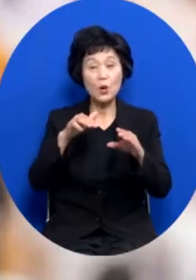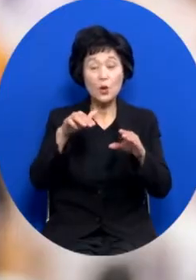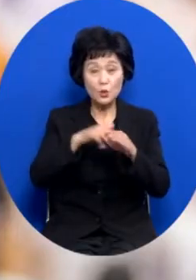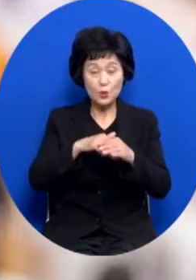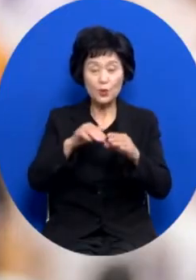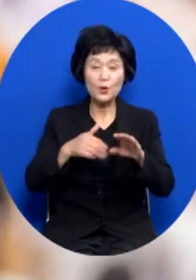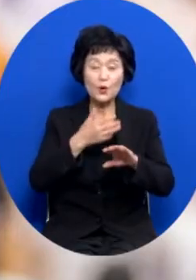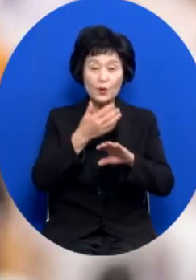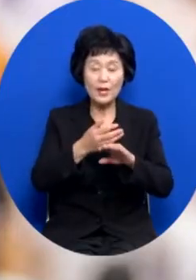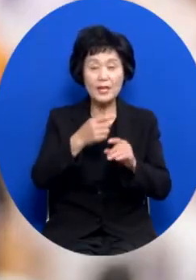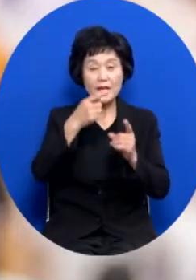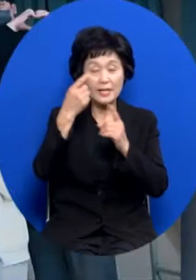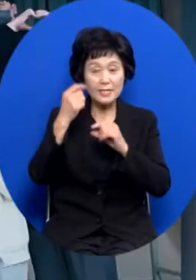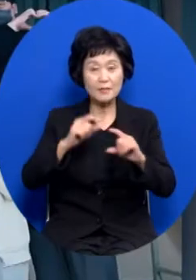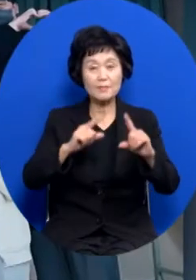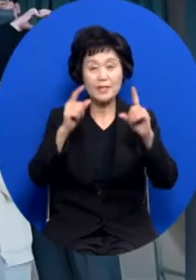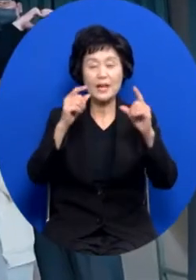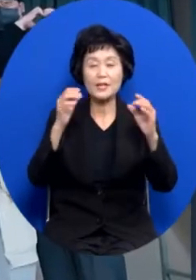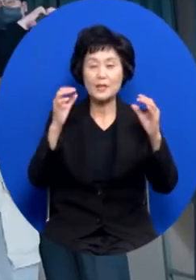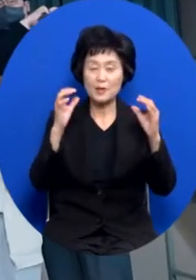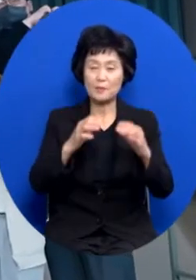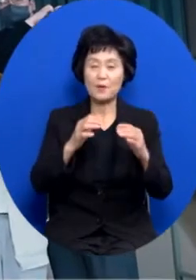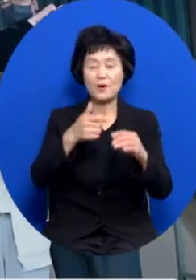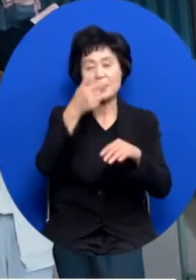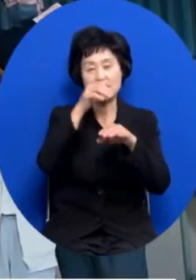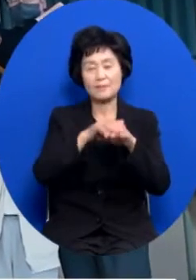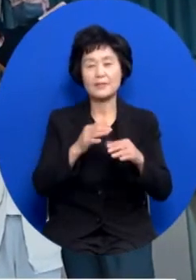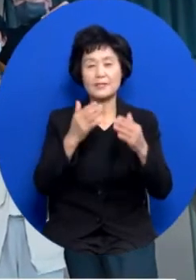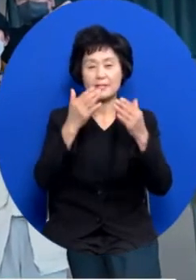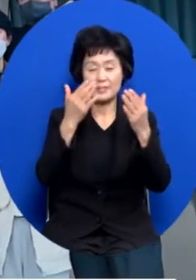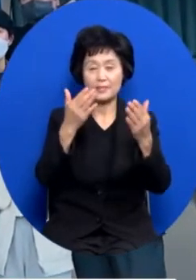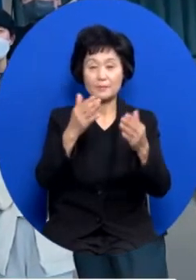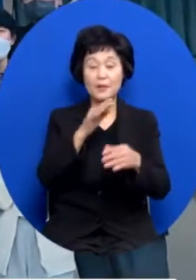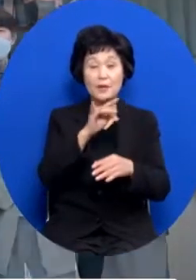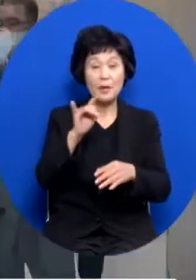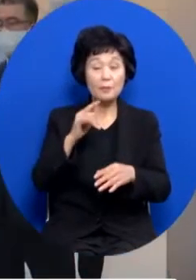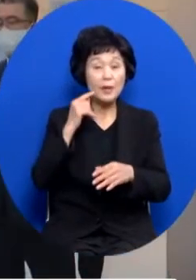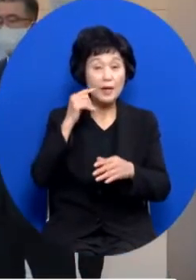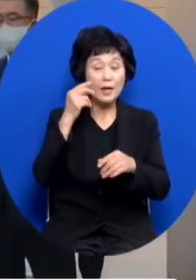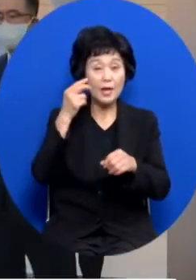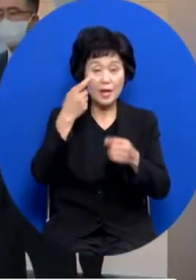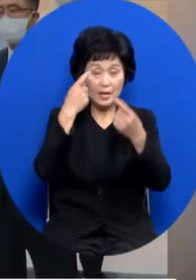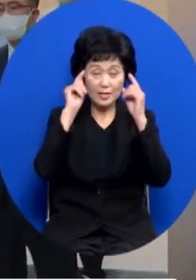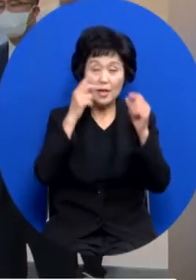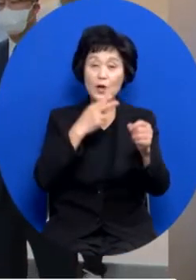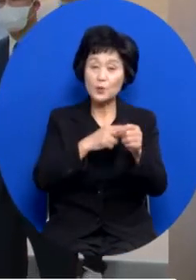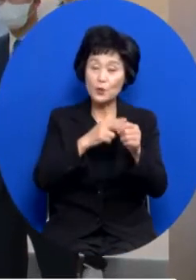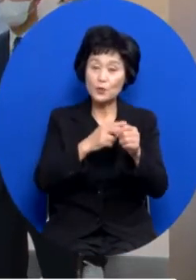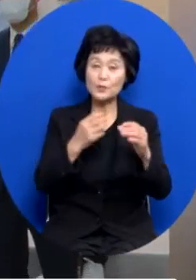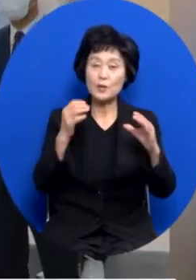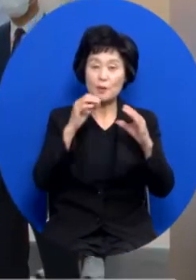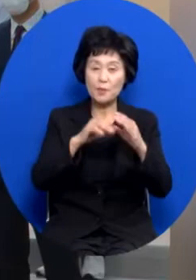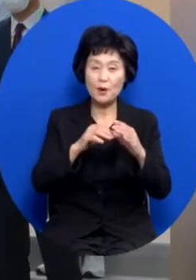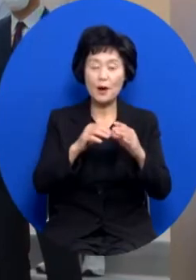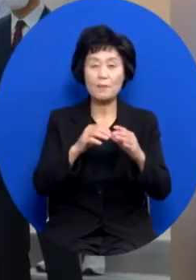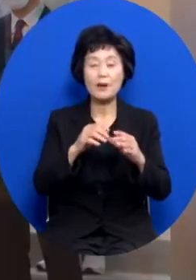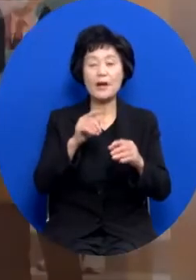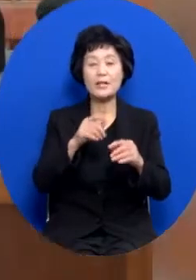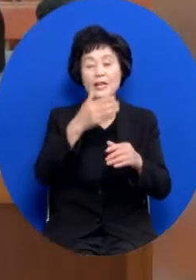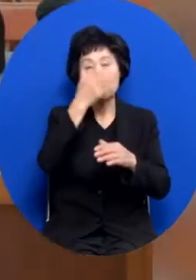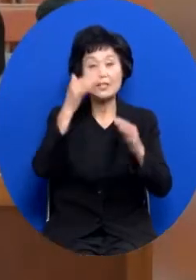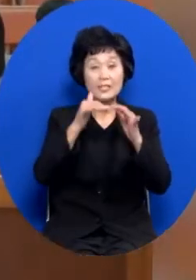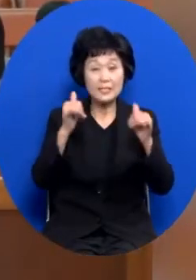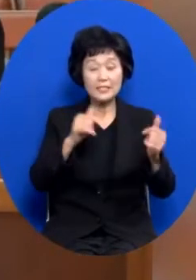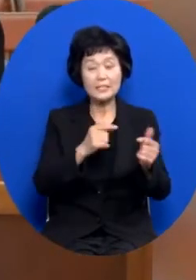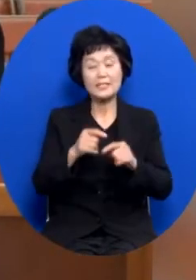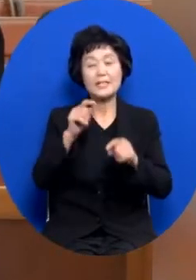기념주일을 맞아 모임을 진행했습니다. 고신대학교 배정훈 교수를 필두로 종교개혁 505주년의 역사 속에서 청년이 나아갈